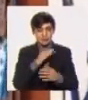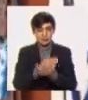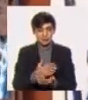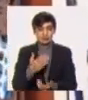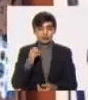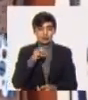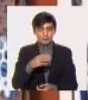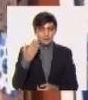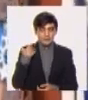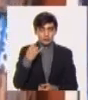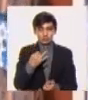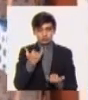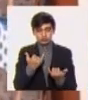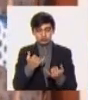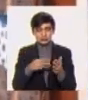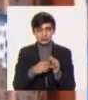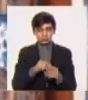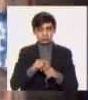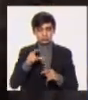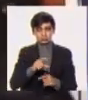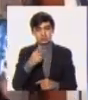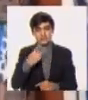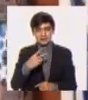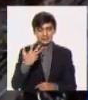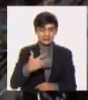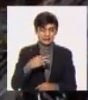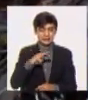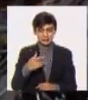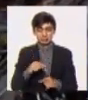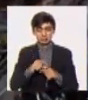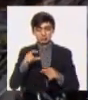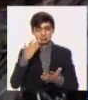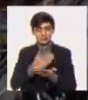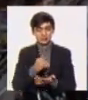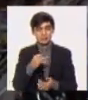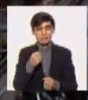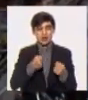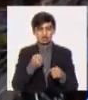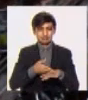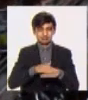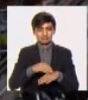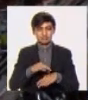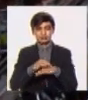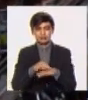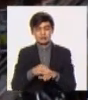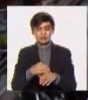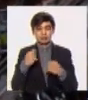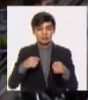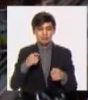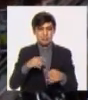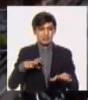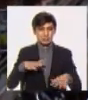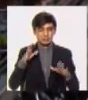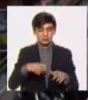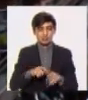раньше и сейчас какие цены. Тенге на 20-30 дорожает все. С машин, с грузовых машин продают вот на крытом рынке.